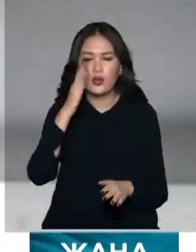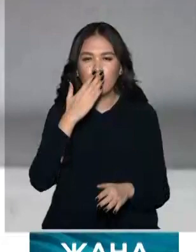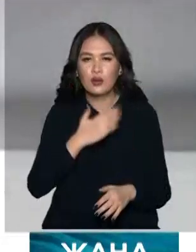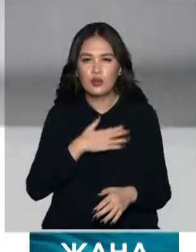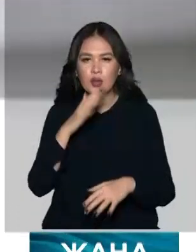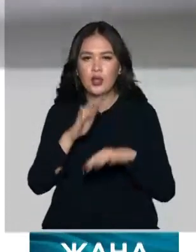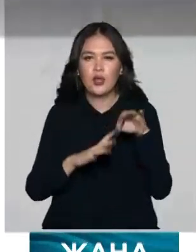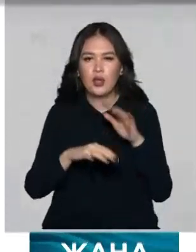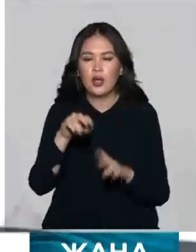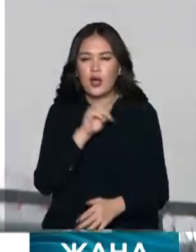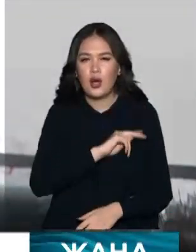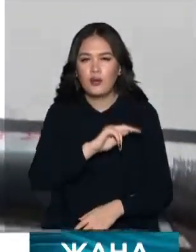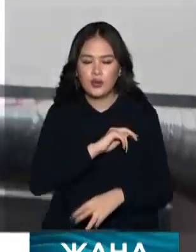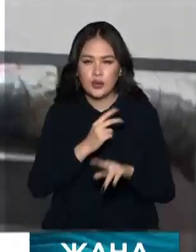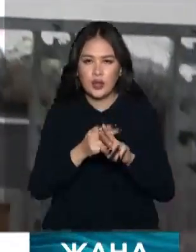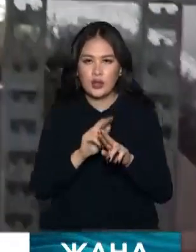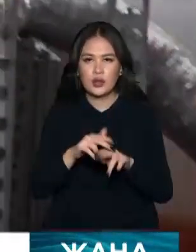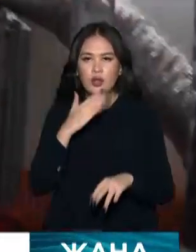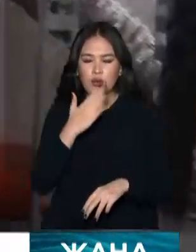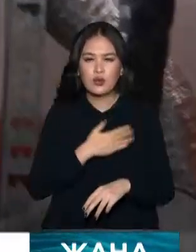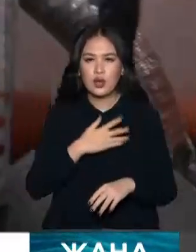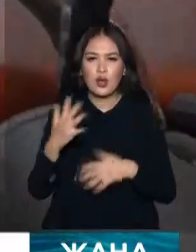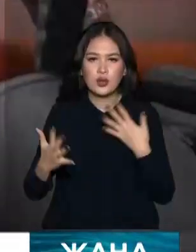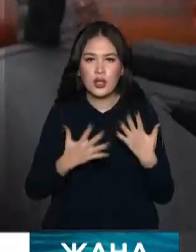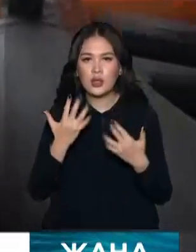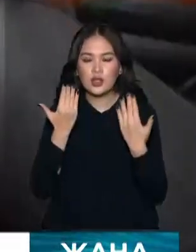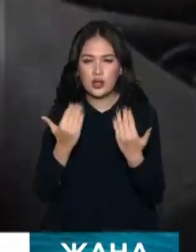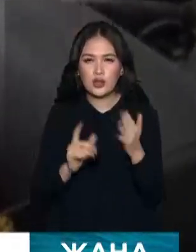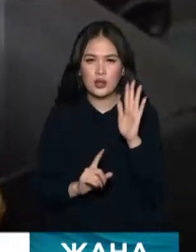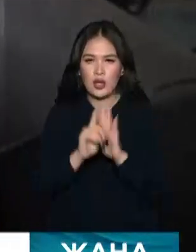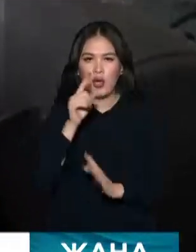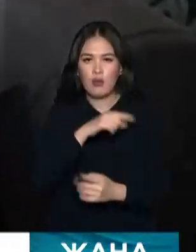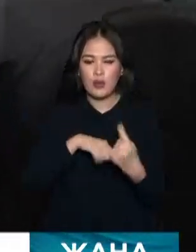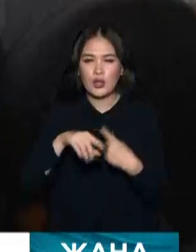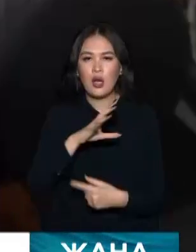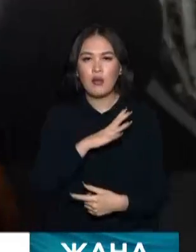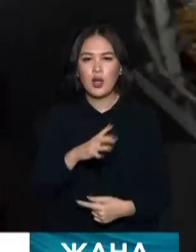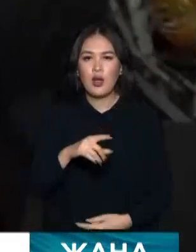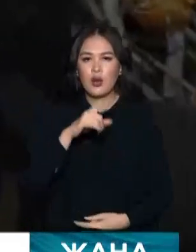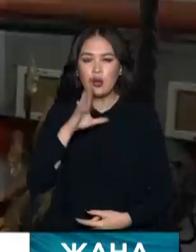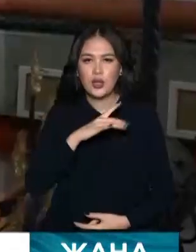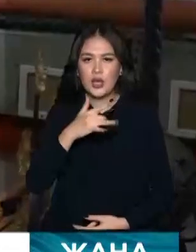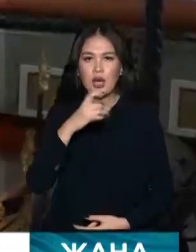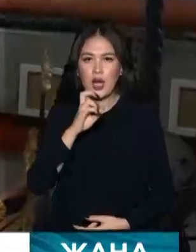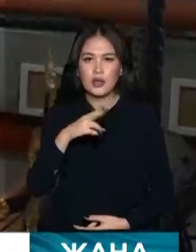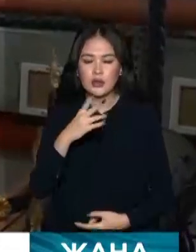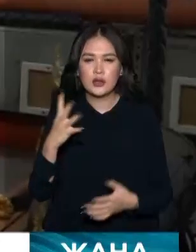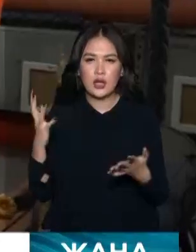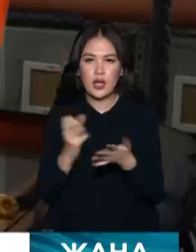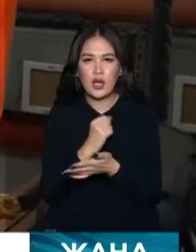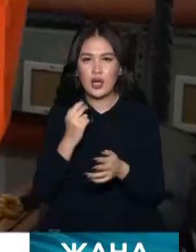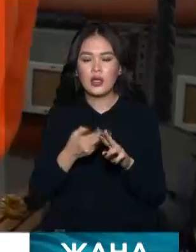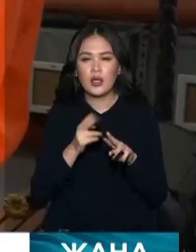жасағанды жақсы көреді екен. Сүйіктісімен айналысу үшін кәсібін енді бастағандарға арналған курстан өтіп, грант жеңіп алған, түскен